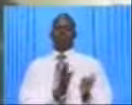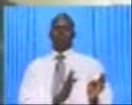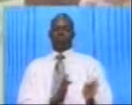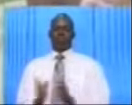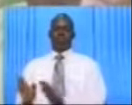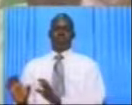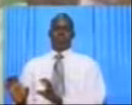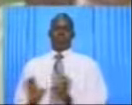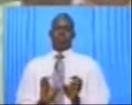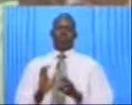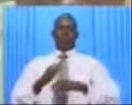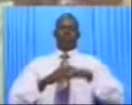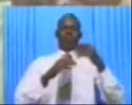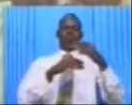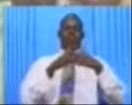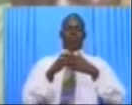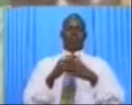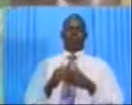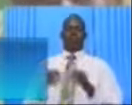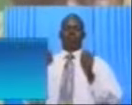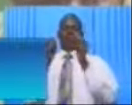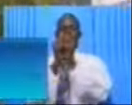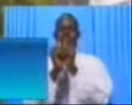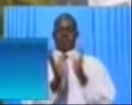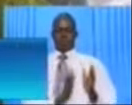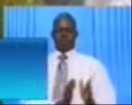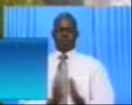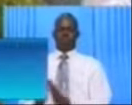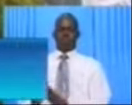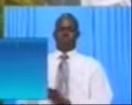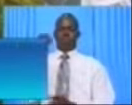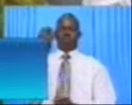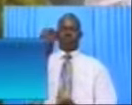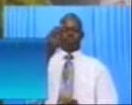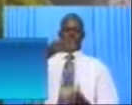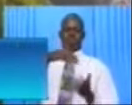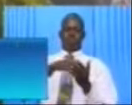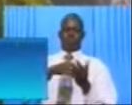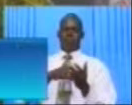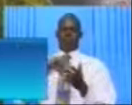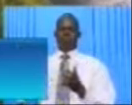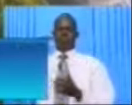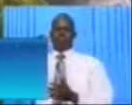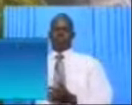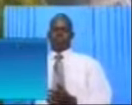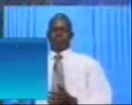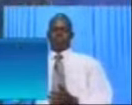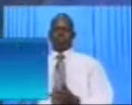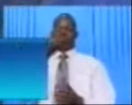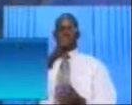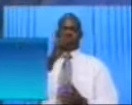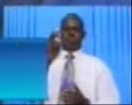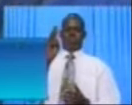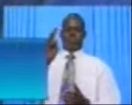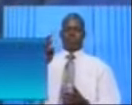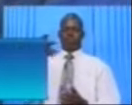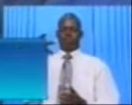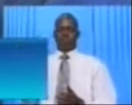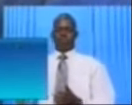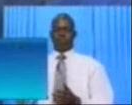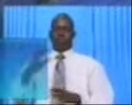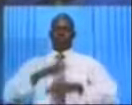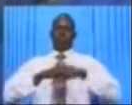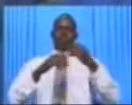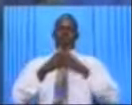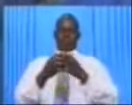réalisation des infrastructures critiques avec l'aménagement de 12 000 hectares, de 270 km de pistes et routes, la construction d'une